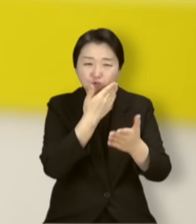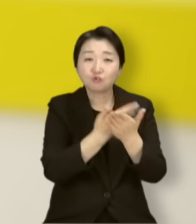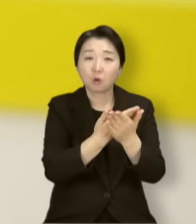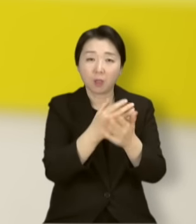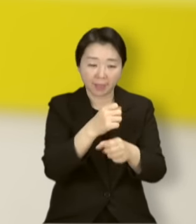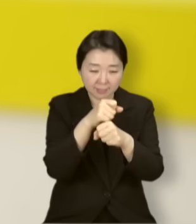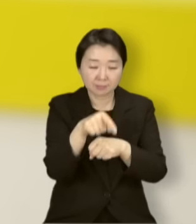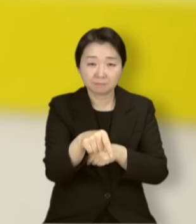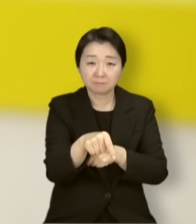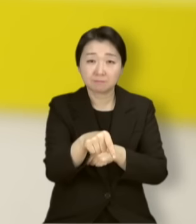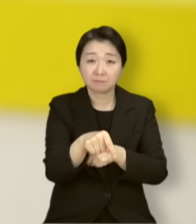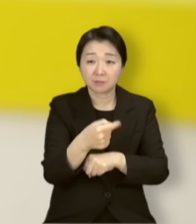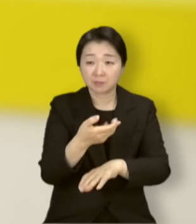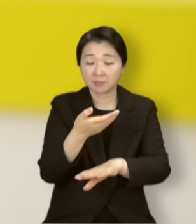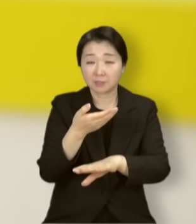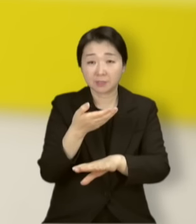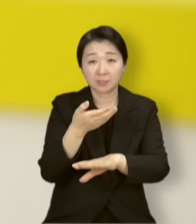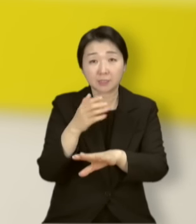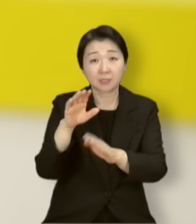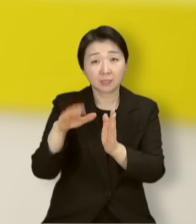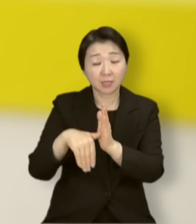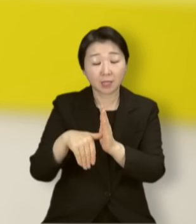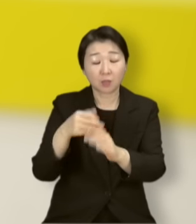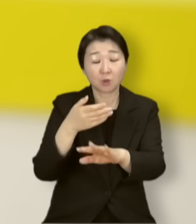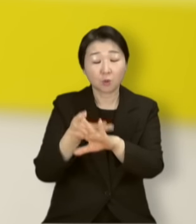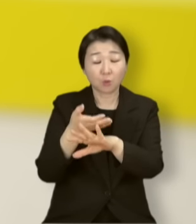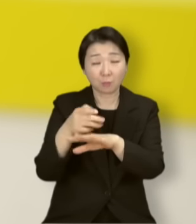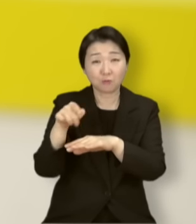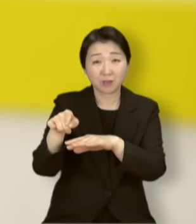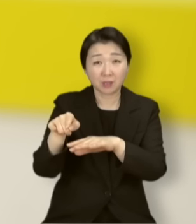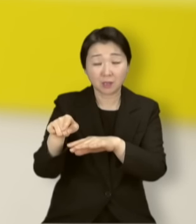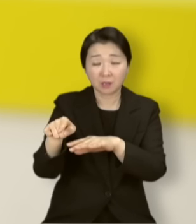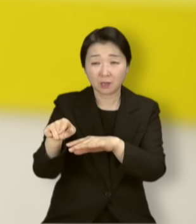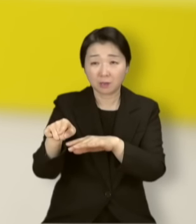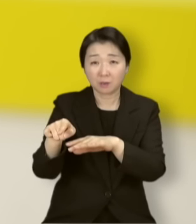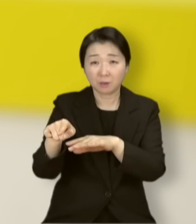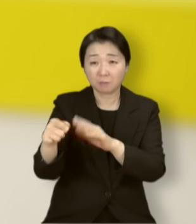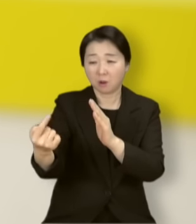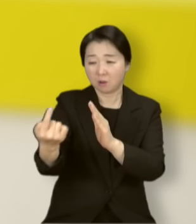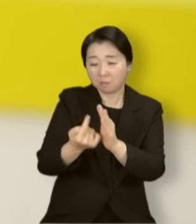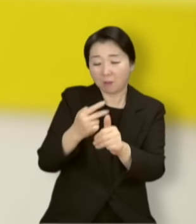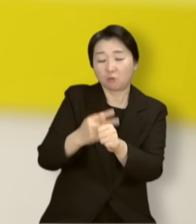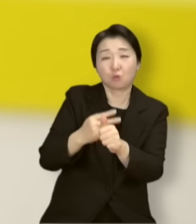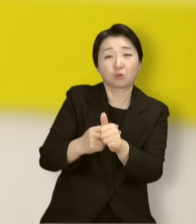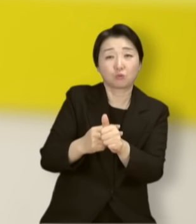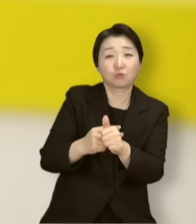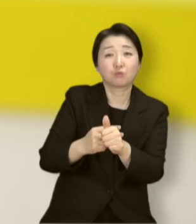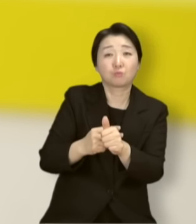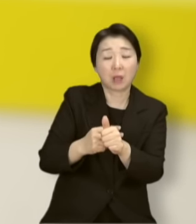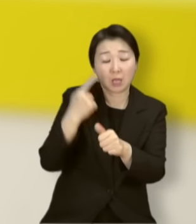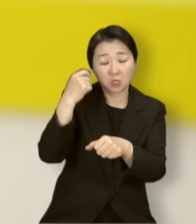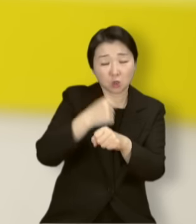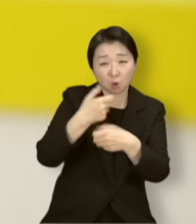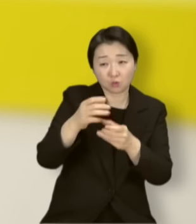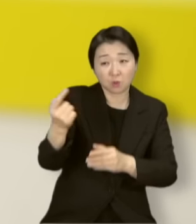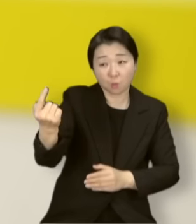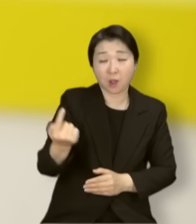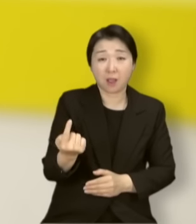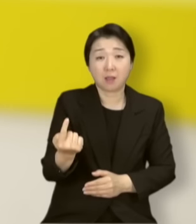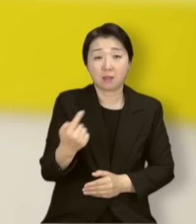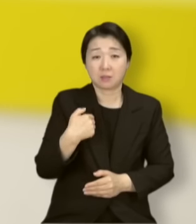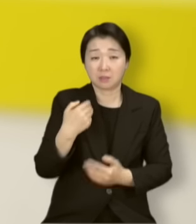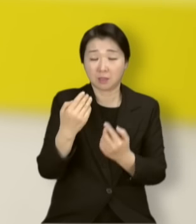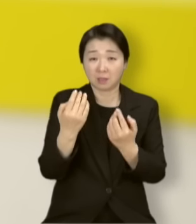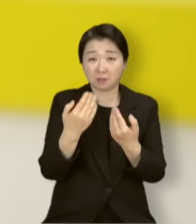그때 외부에서 그 방문 교수 비슷한 네. 사람이 우리 연구실에 와서